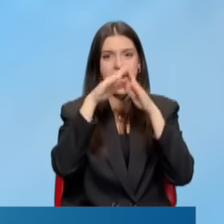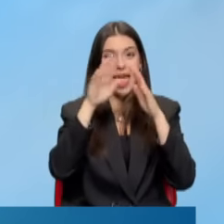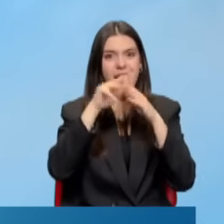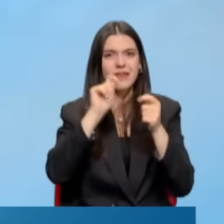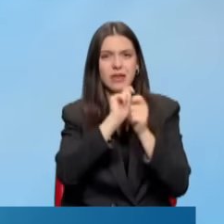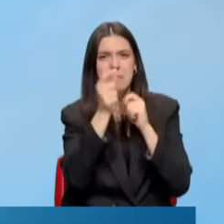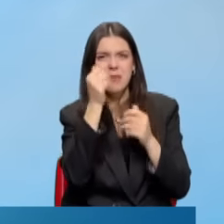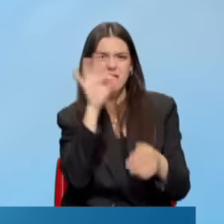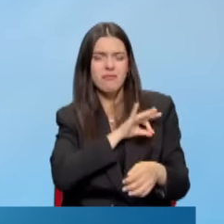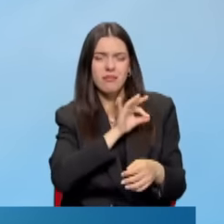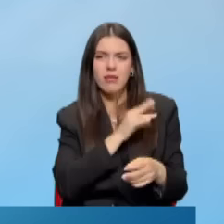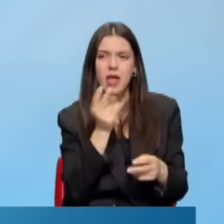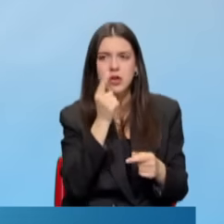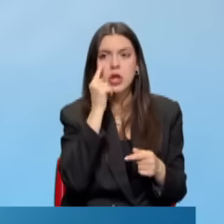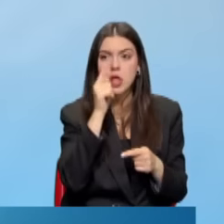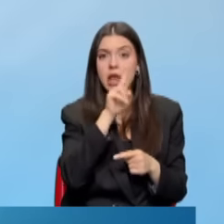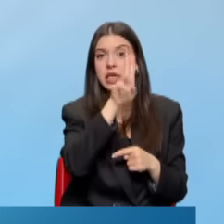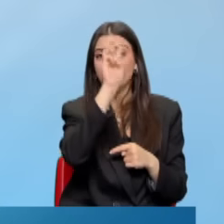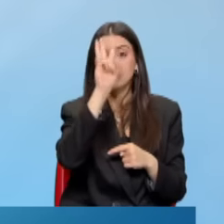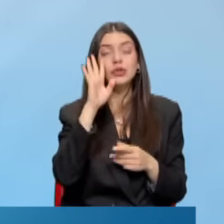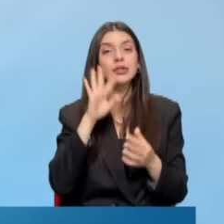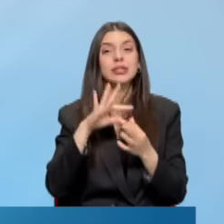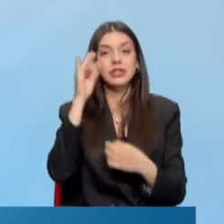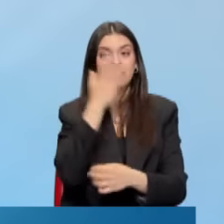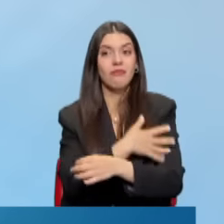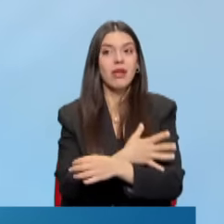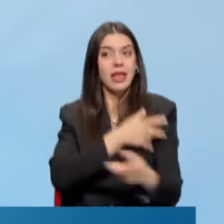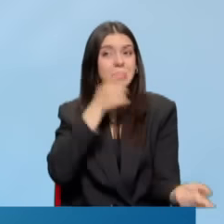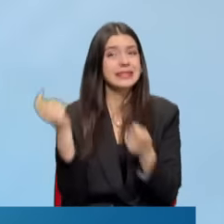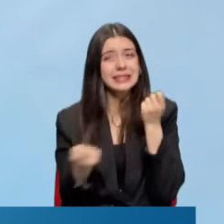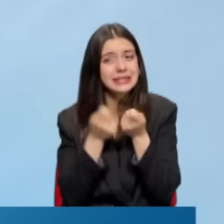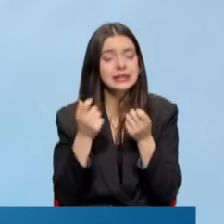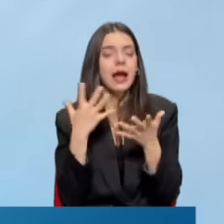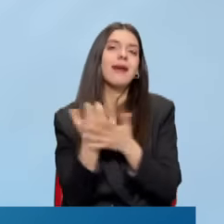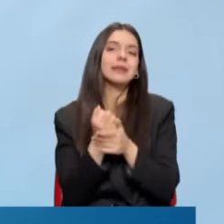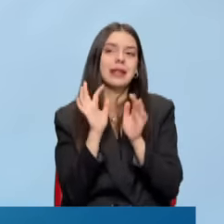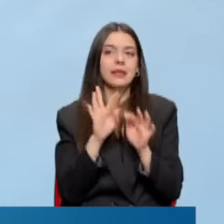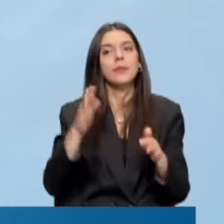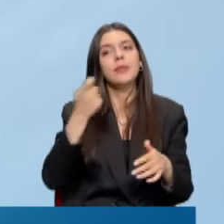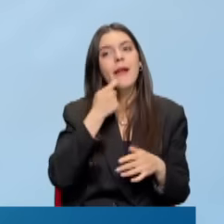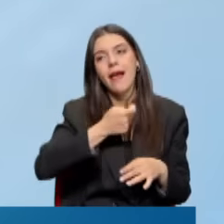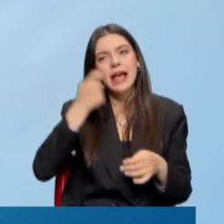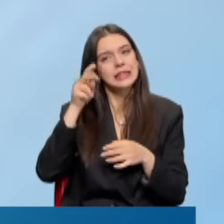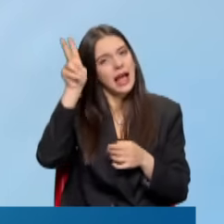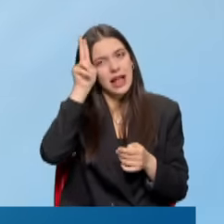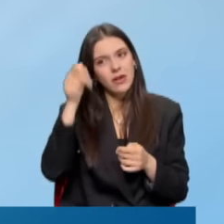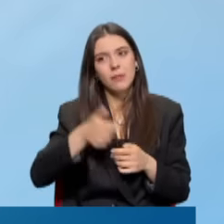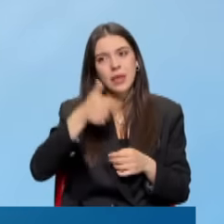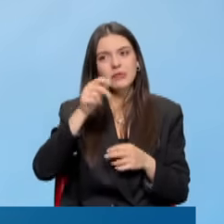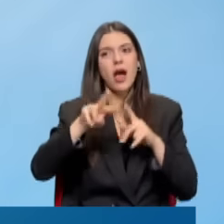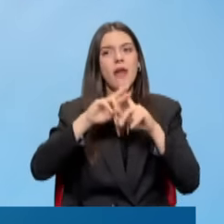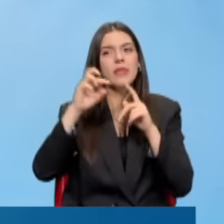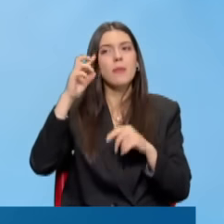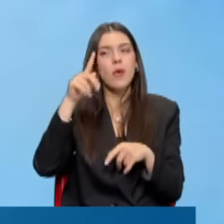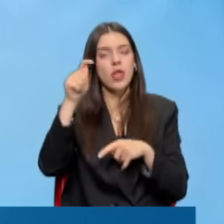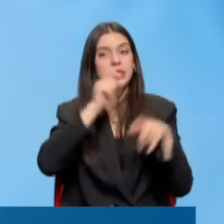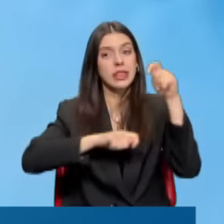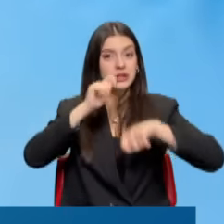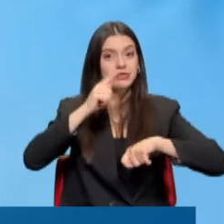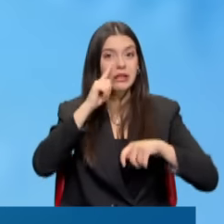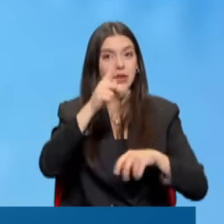eden 73 Yurttaş önemli bir kazanım elde etti eski Galatasaray başkanı Adnan Polat'a ait İnşaat hakkında